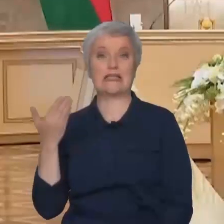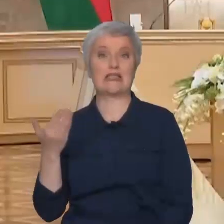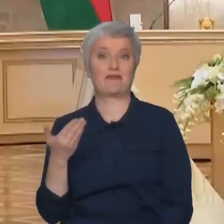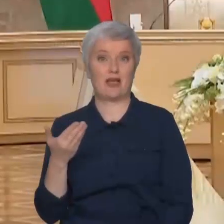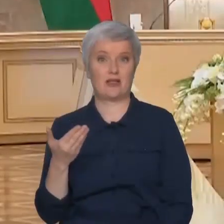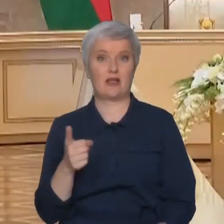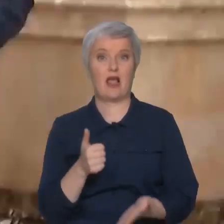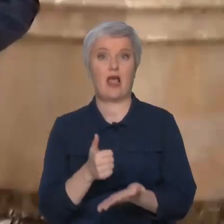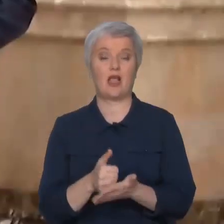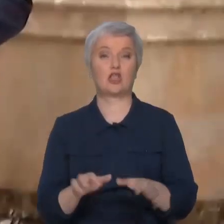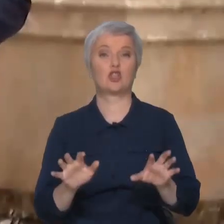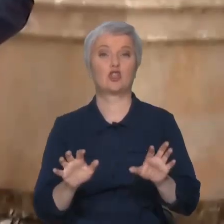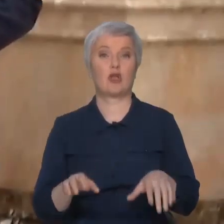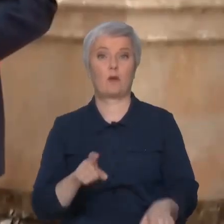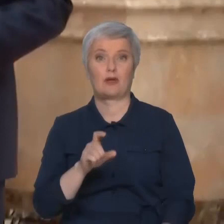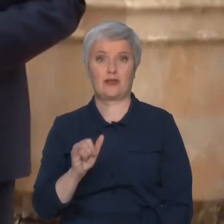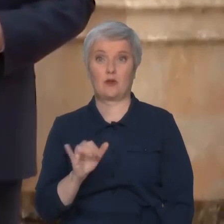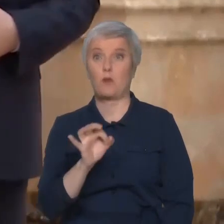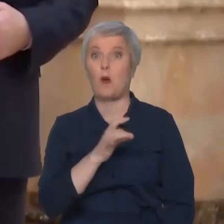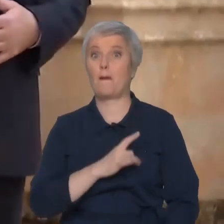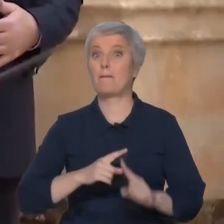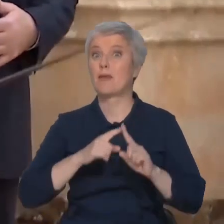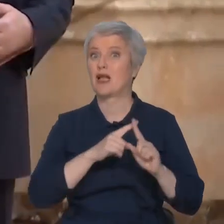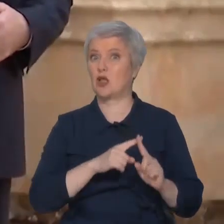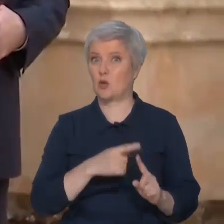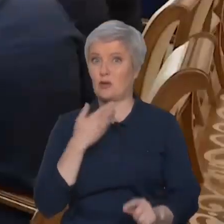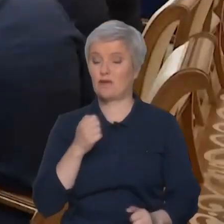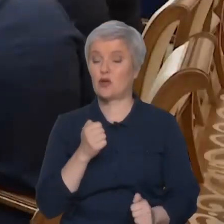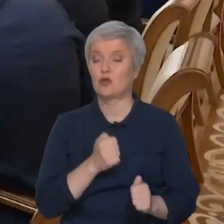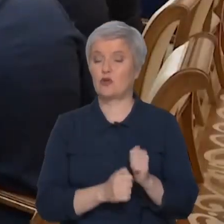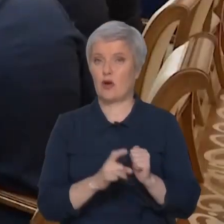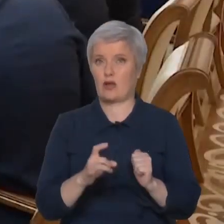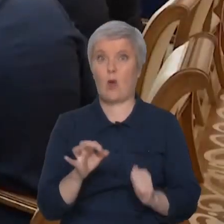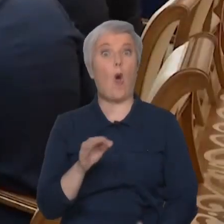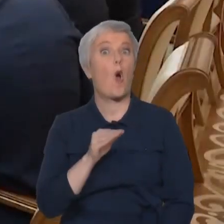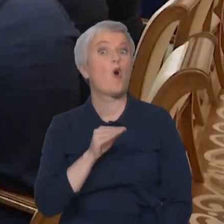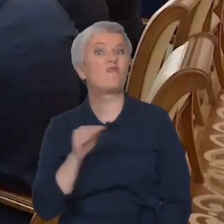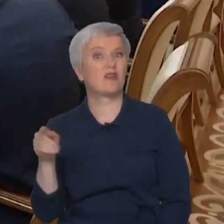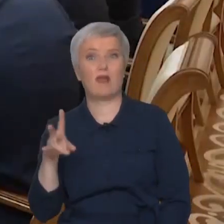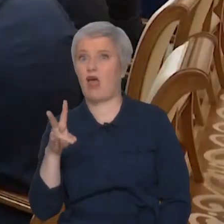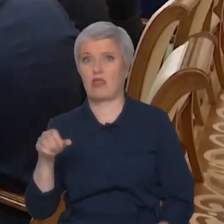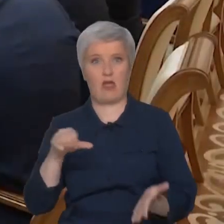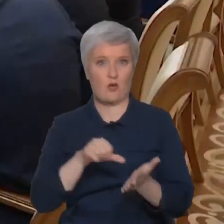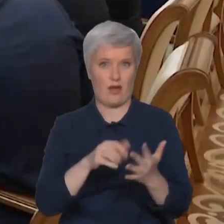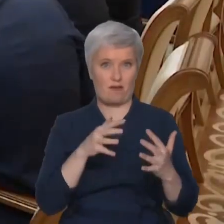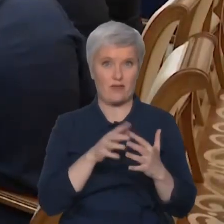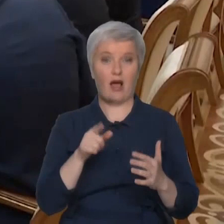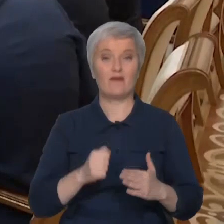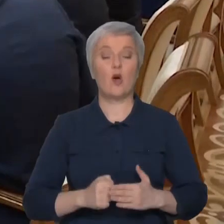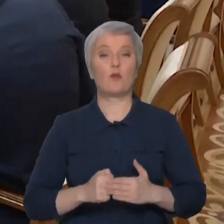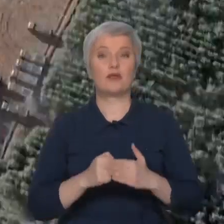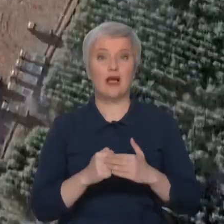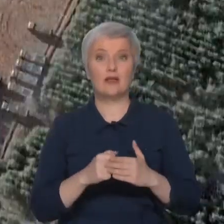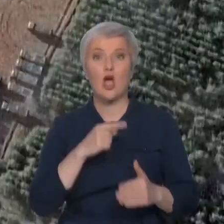Про Білорусь звітують щоразу. Офіційно ця країна у війні участі не бере, але є плацдармом для російських військ.